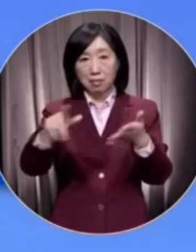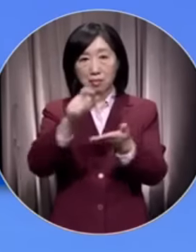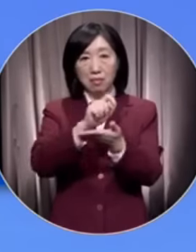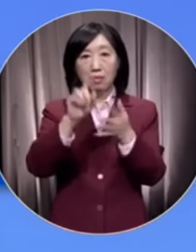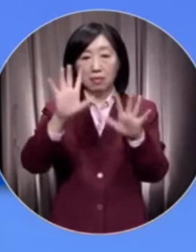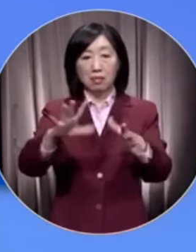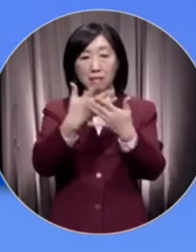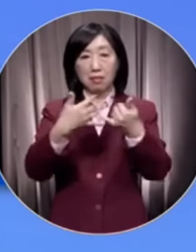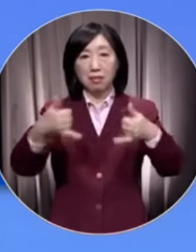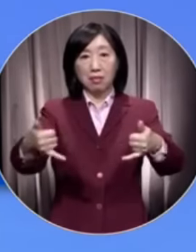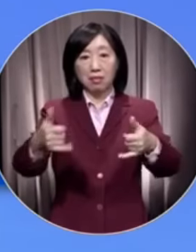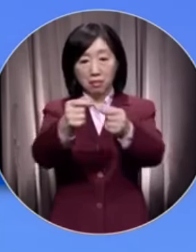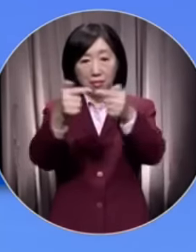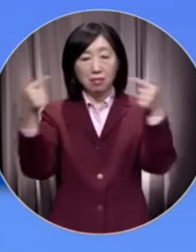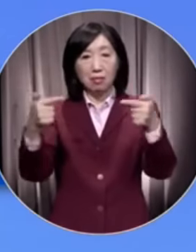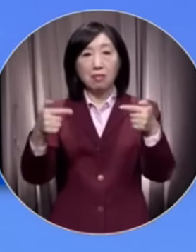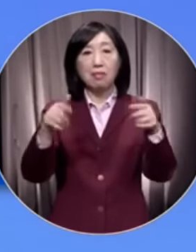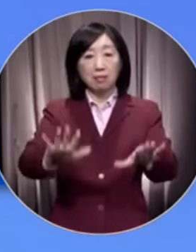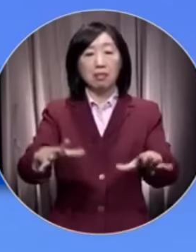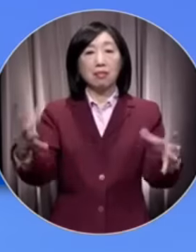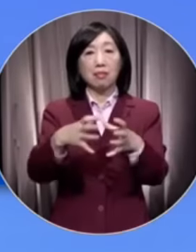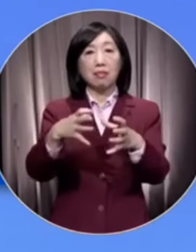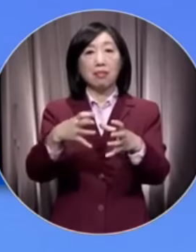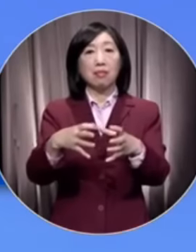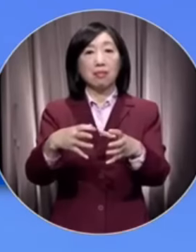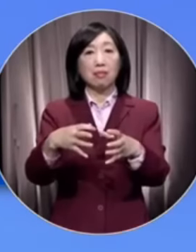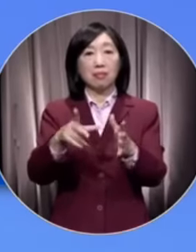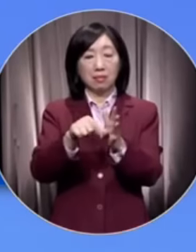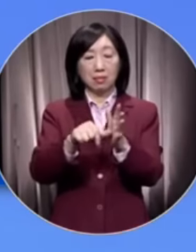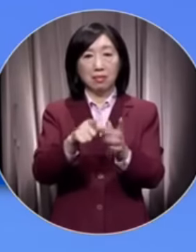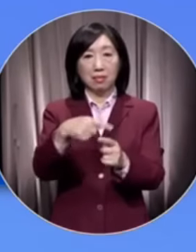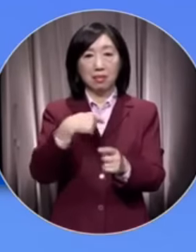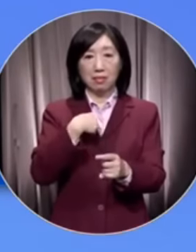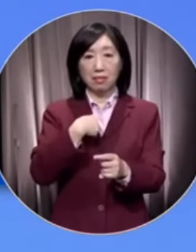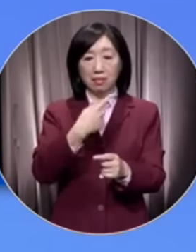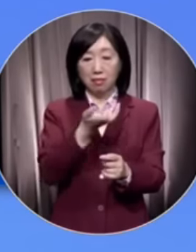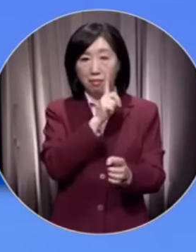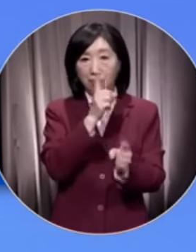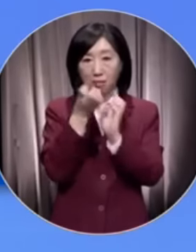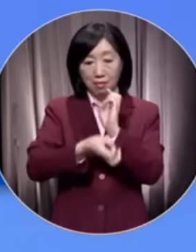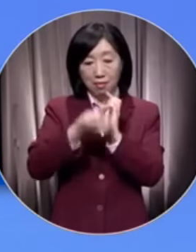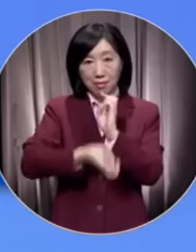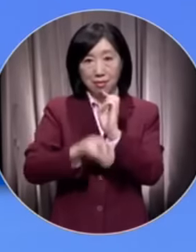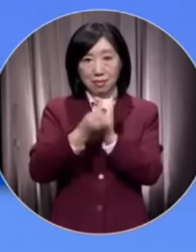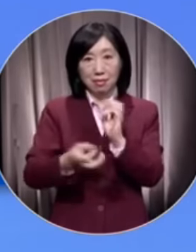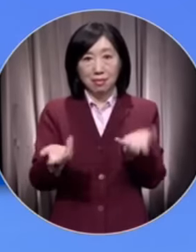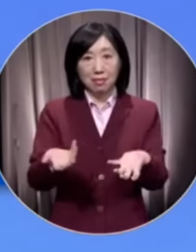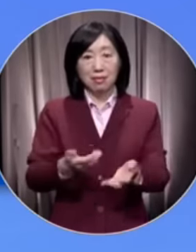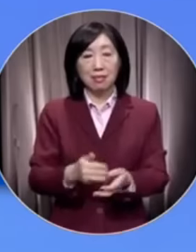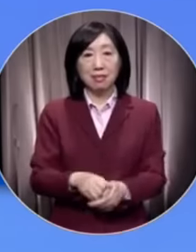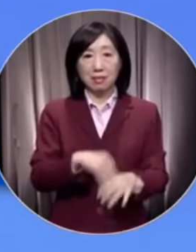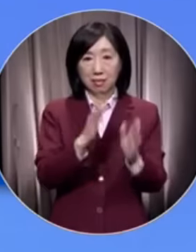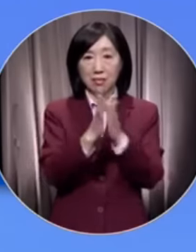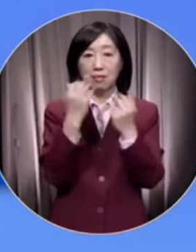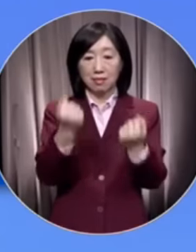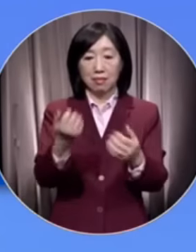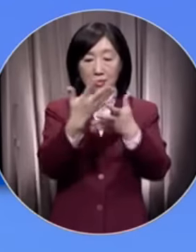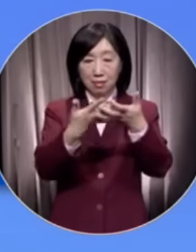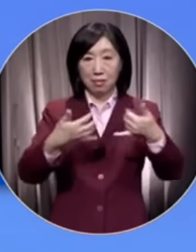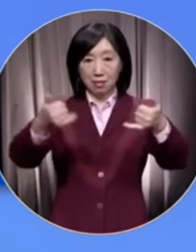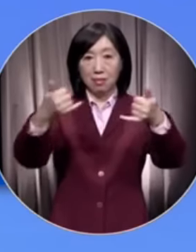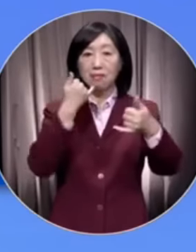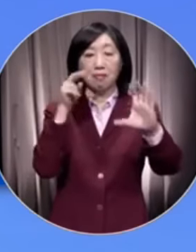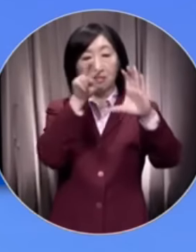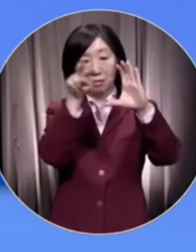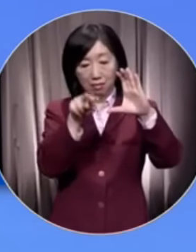络时代，就在这个时候同步宋楚瑜的这些细节的很多的这些项目都会在网络上面一一